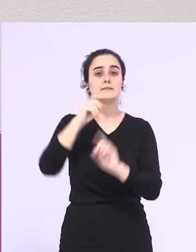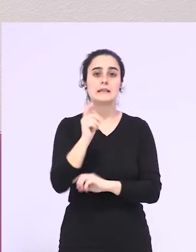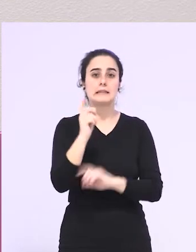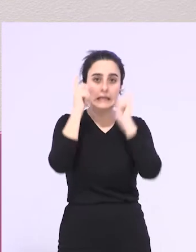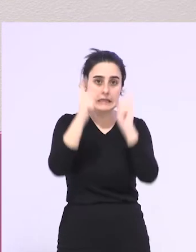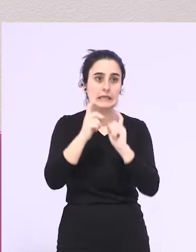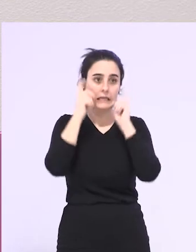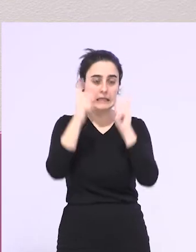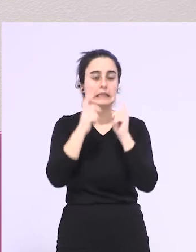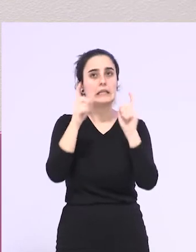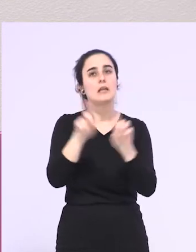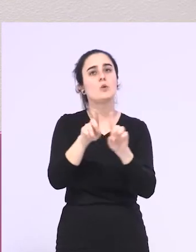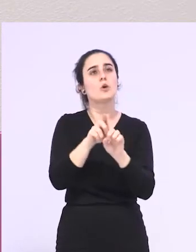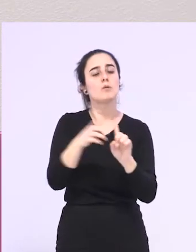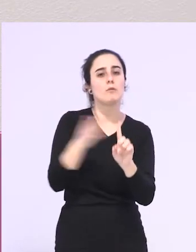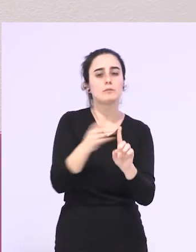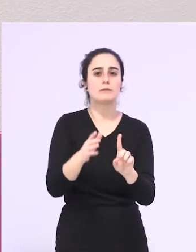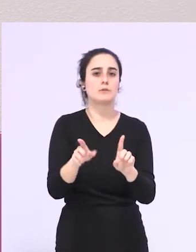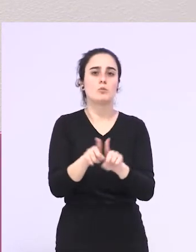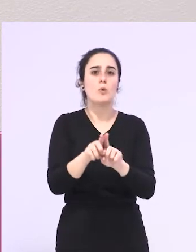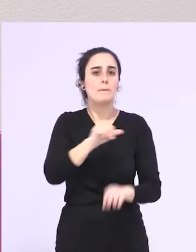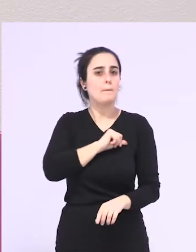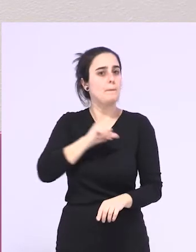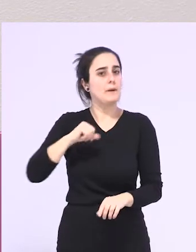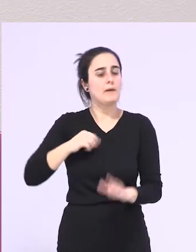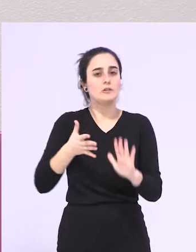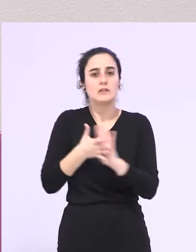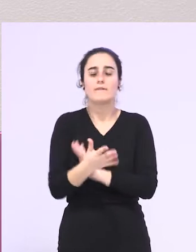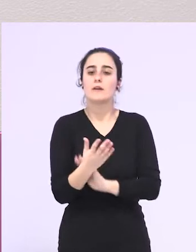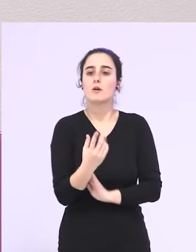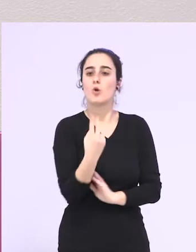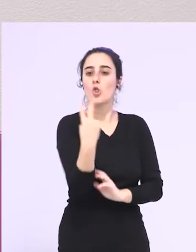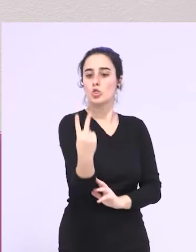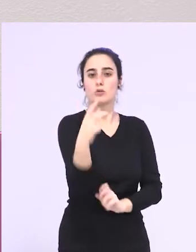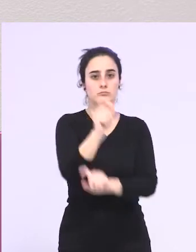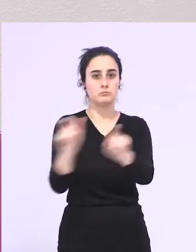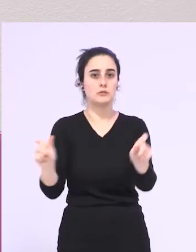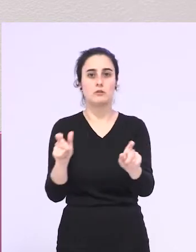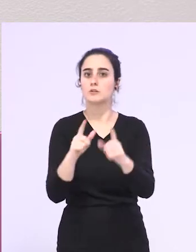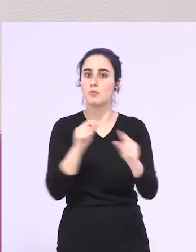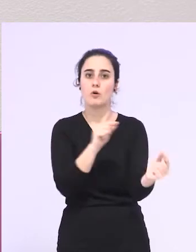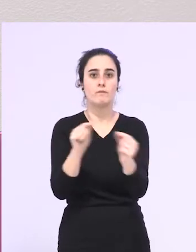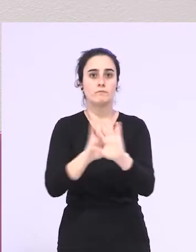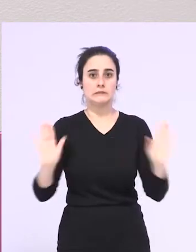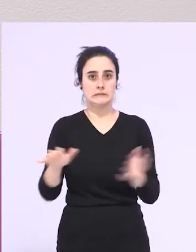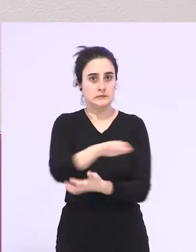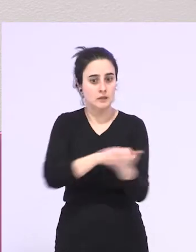indarkeria arazo pribatu bat dela ulertarazten. Beti izango da bien arteko arazo. Ba, momentuan,